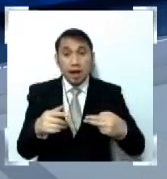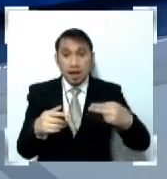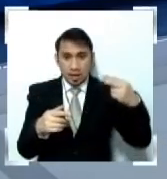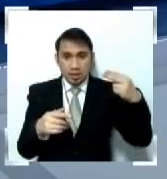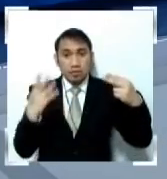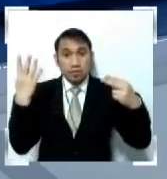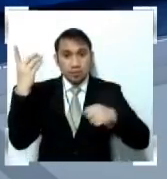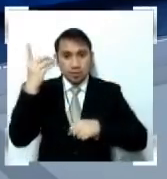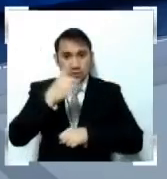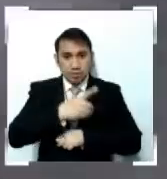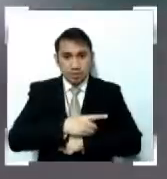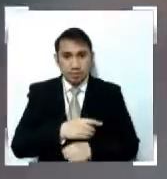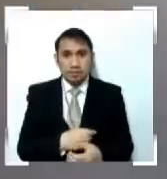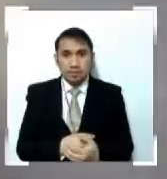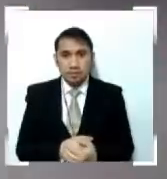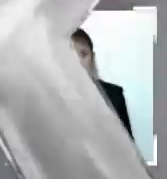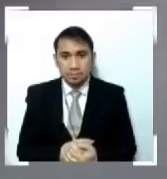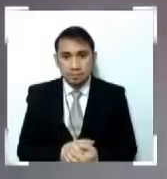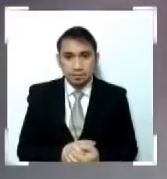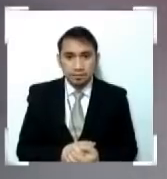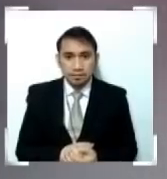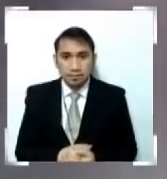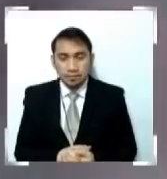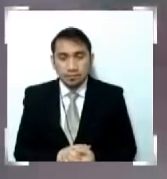Ian Cruz.